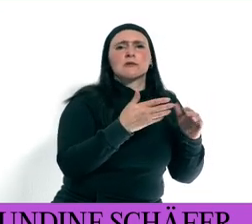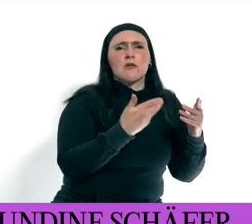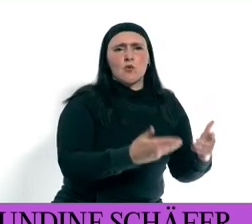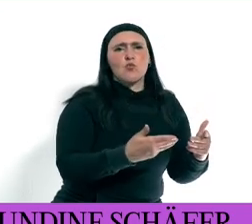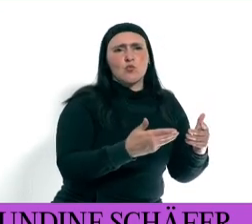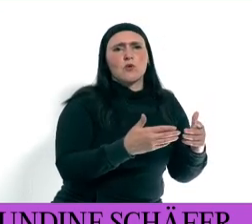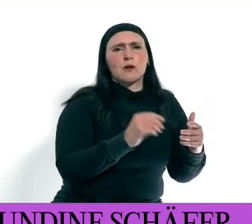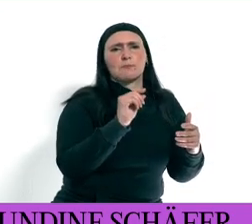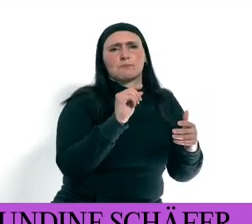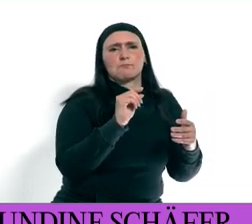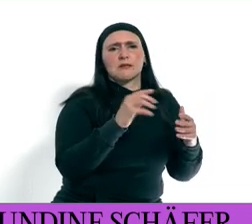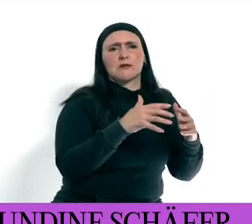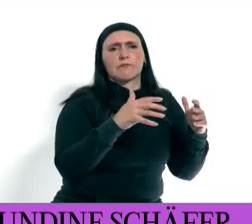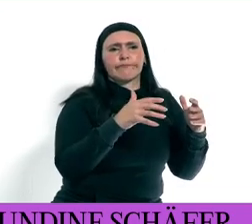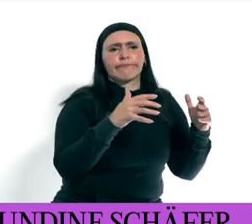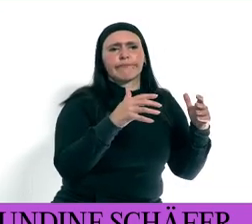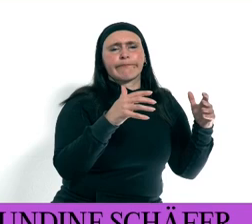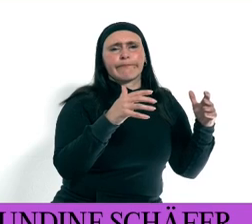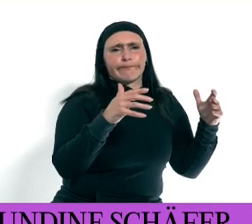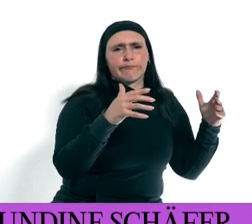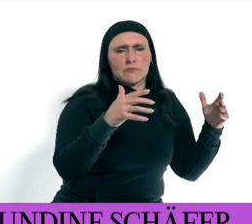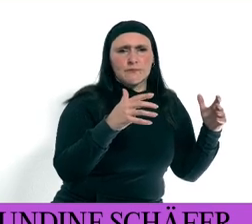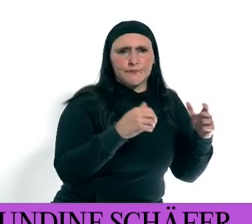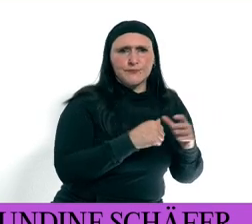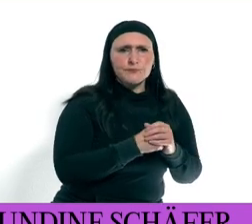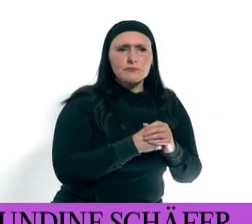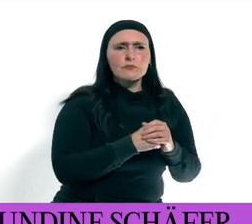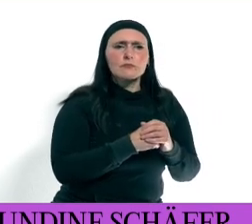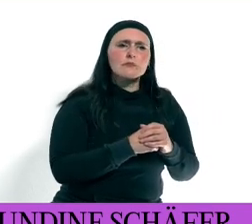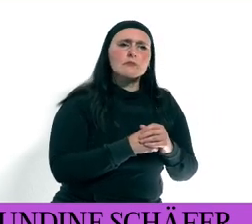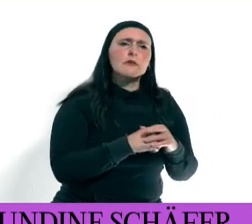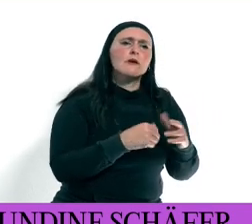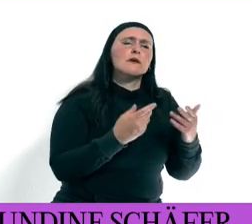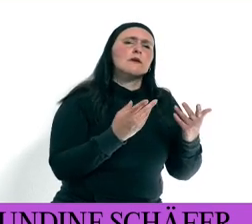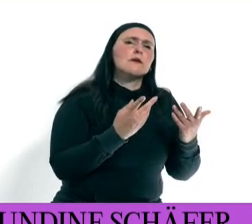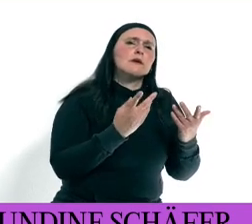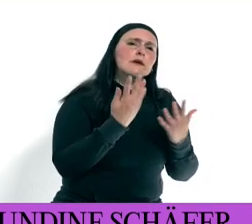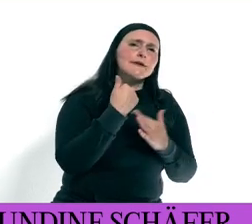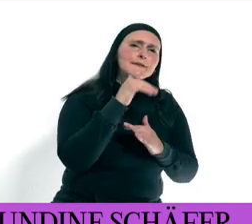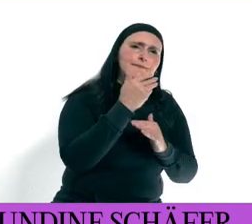Und wir denken, da muss noch sehr, sehr viel getan werden.